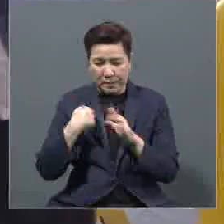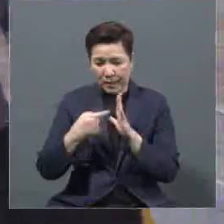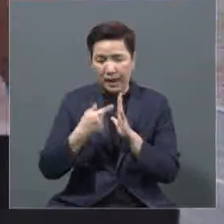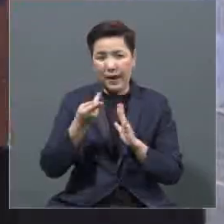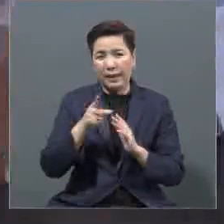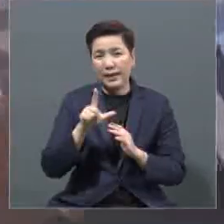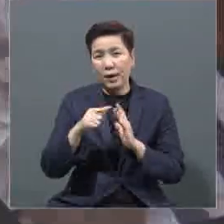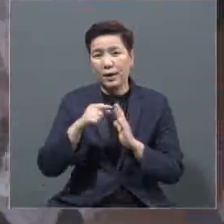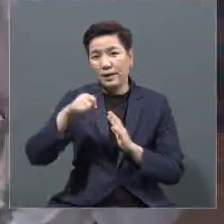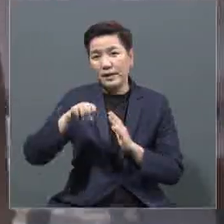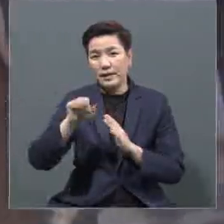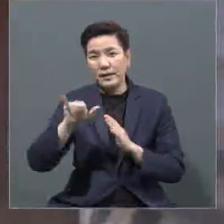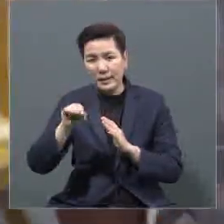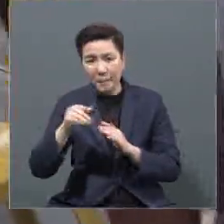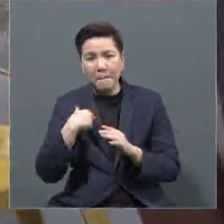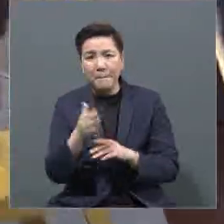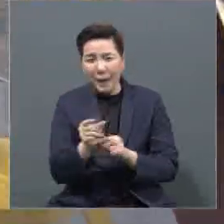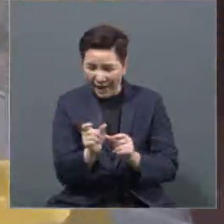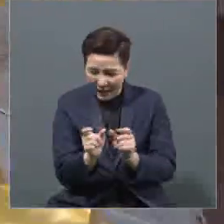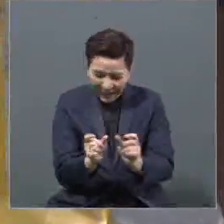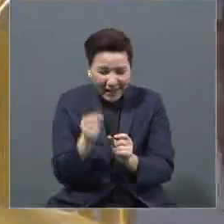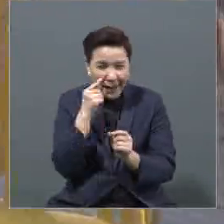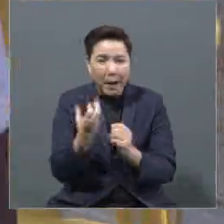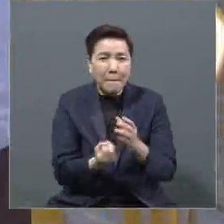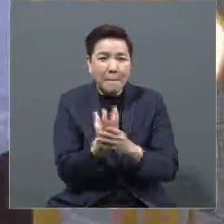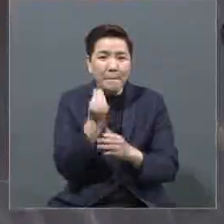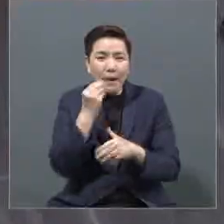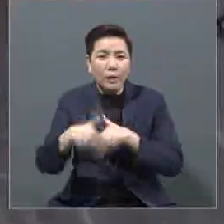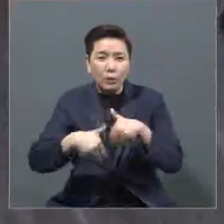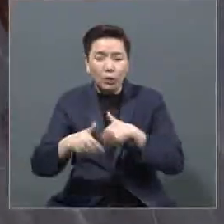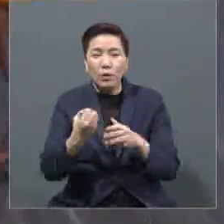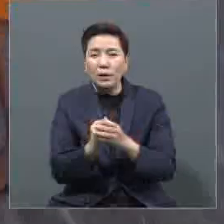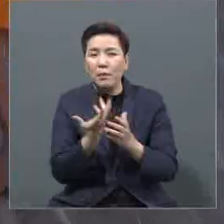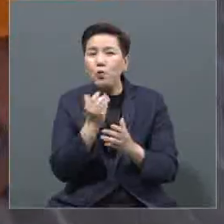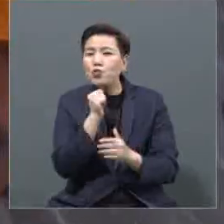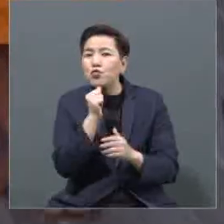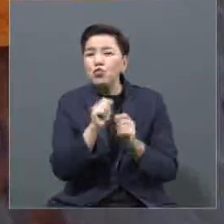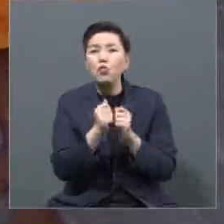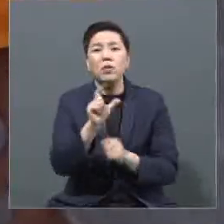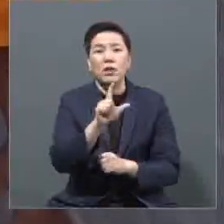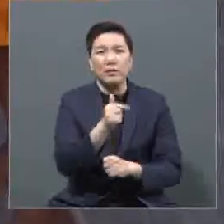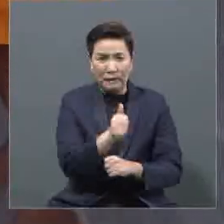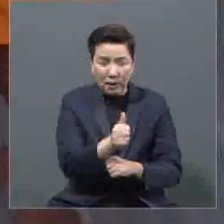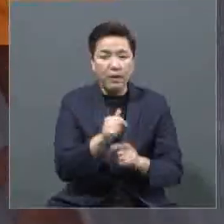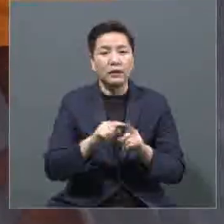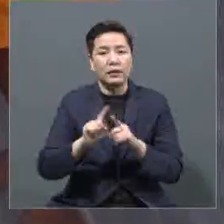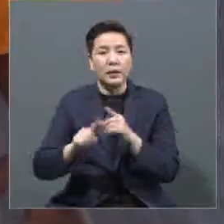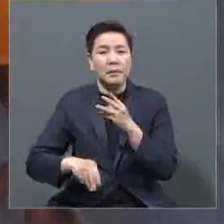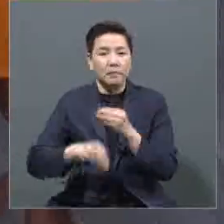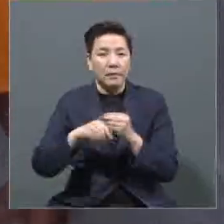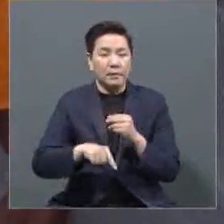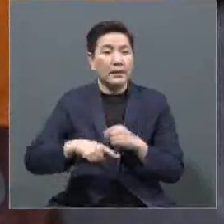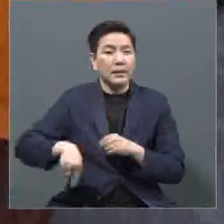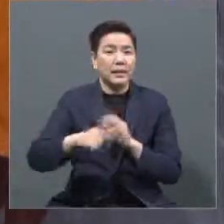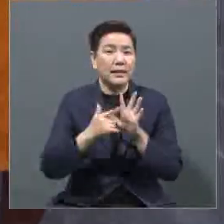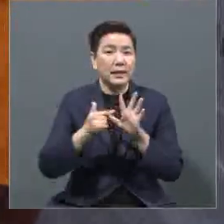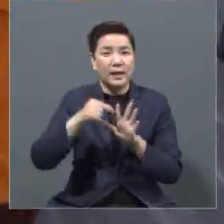สูงพวกปลาเล็กปาน้อยแบบเนี้ยพวกผักพื้นบ้านหรือว่าผลิตภัณฑ์จากถั่วเหลืองครับนอกจากการเสริมด้วยสมุนไพรที่